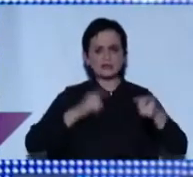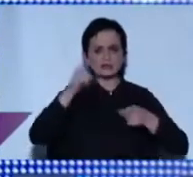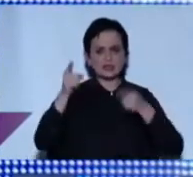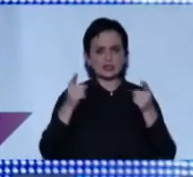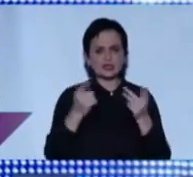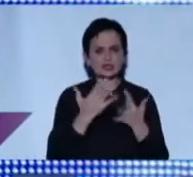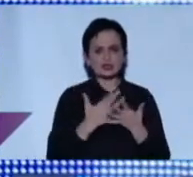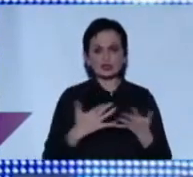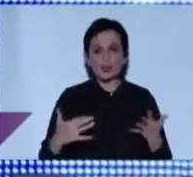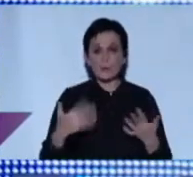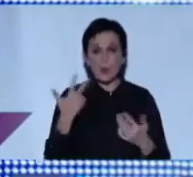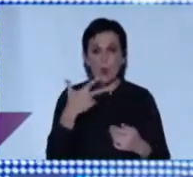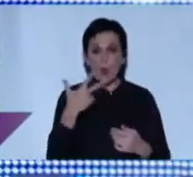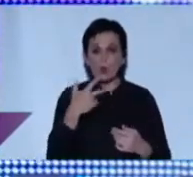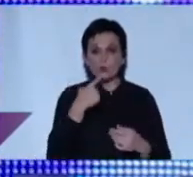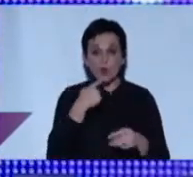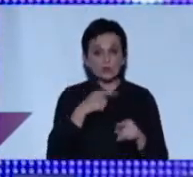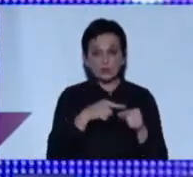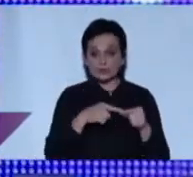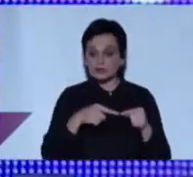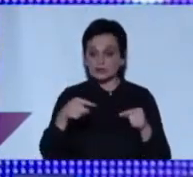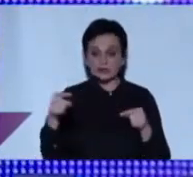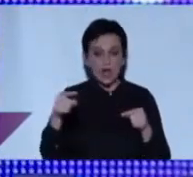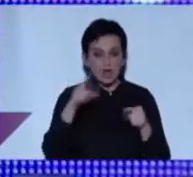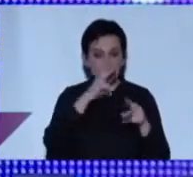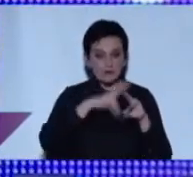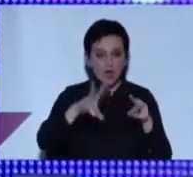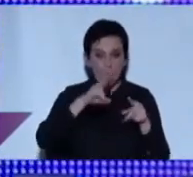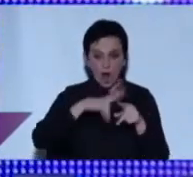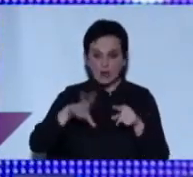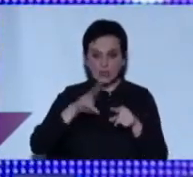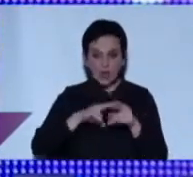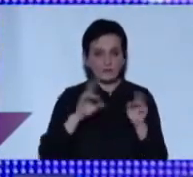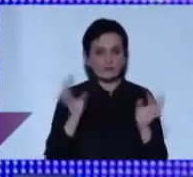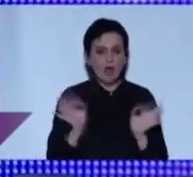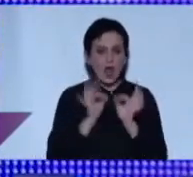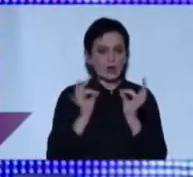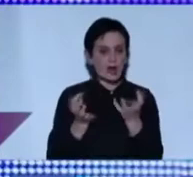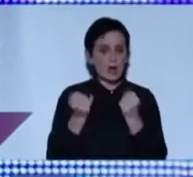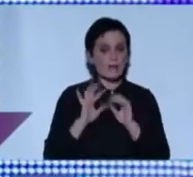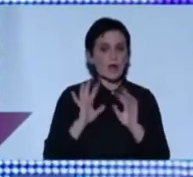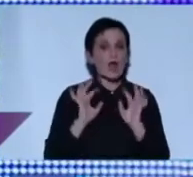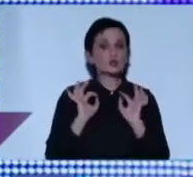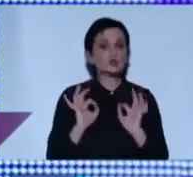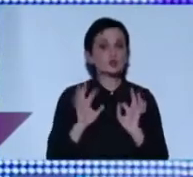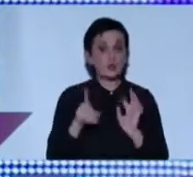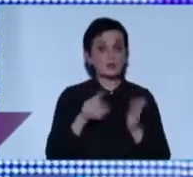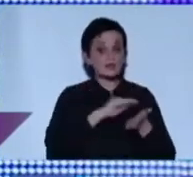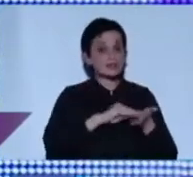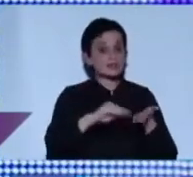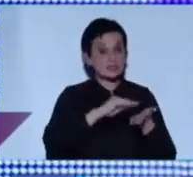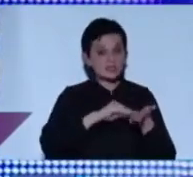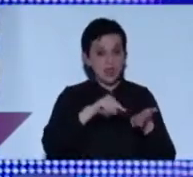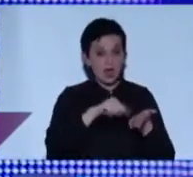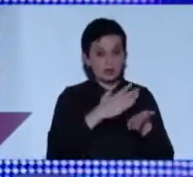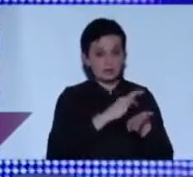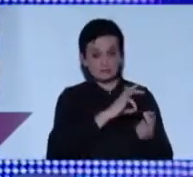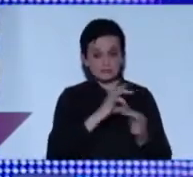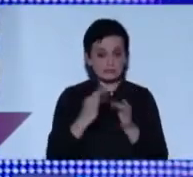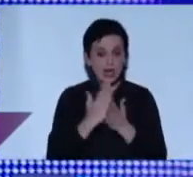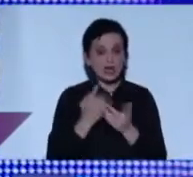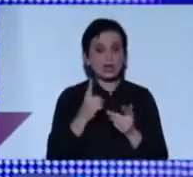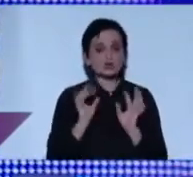შემდეგ, მაგრამ 30 წელი არაფერი არ ბრუნდება, პირიქით ვკარგავთ ყველაფერს. ანუ რაღაც სწორად არ ხდება, დაშვებს იმ წერილში წერი, რატომაც არ ხდება